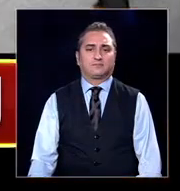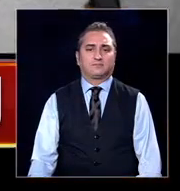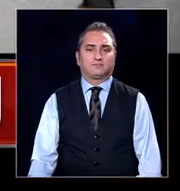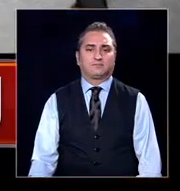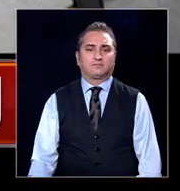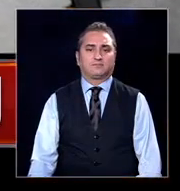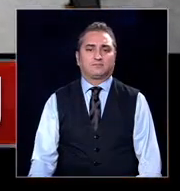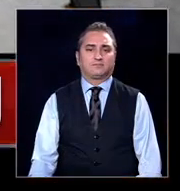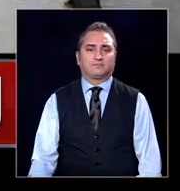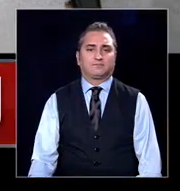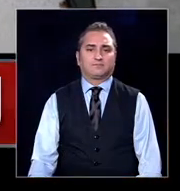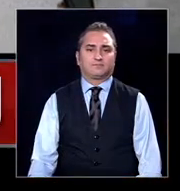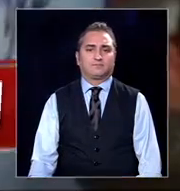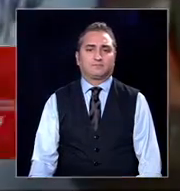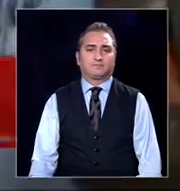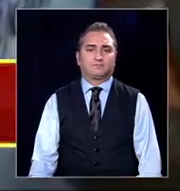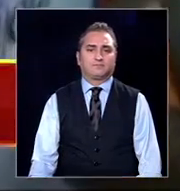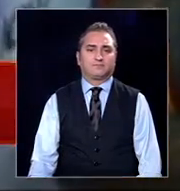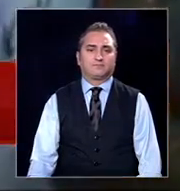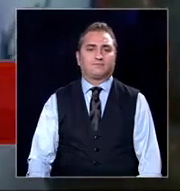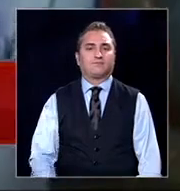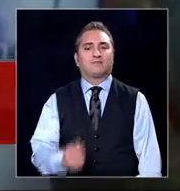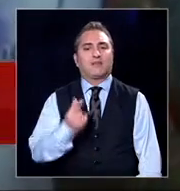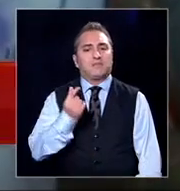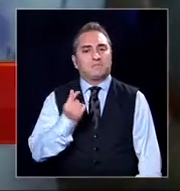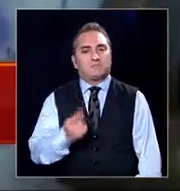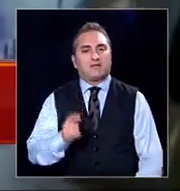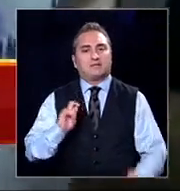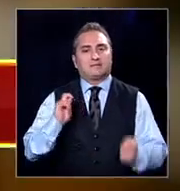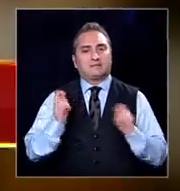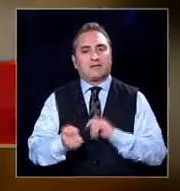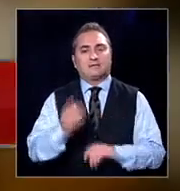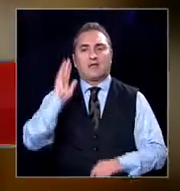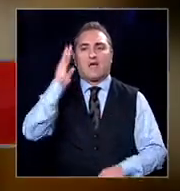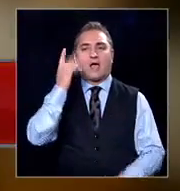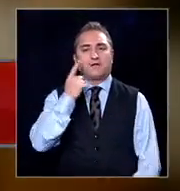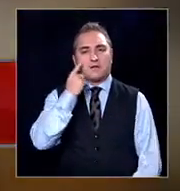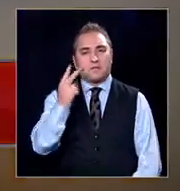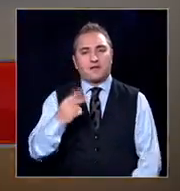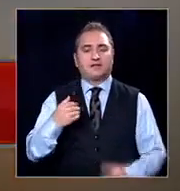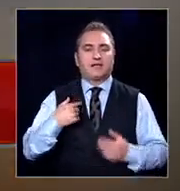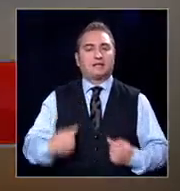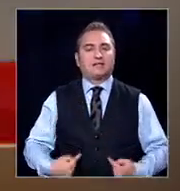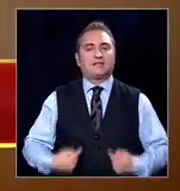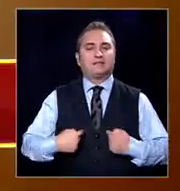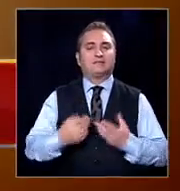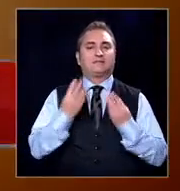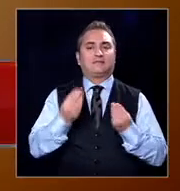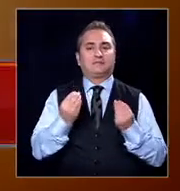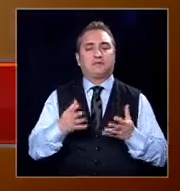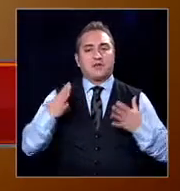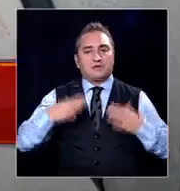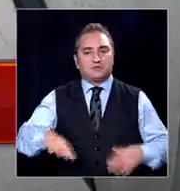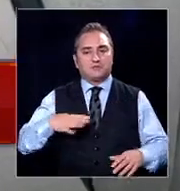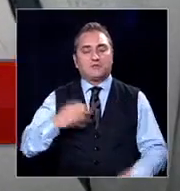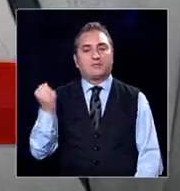belirttim. Çok mutsuzum, çok da mağdur oldum. Biraz değişiklik, aynaya baktığında kendini daha iyi hissetmek istedi. Bin pişman